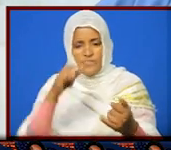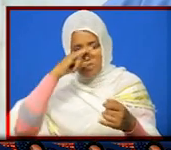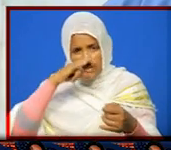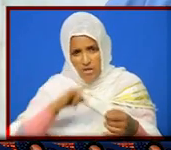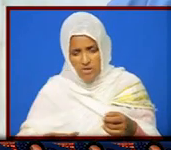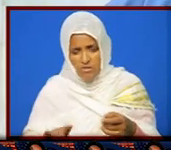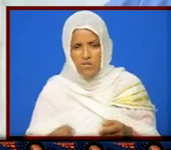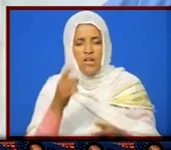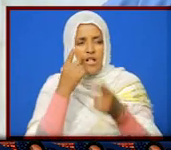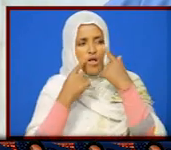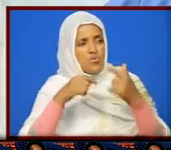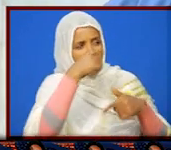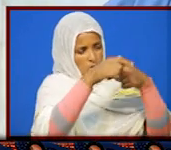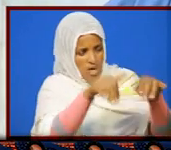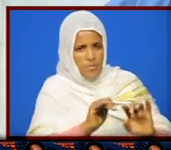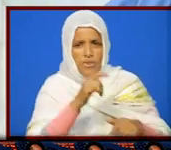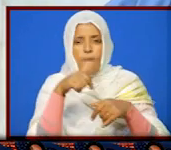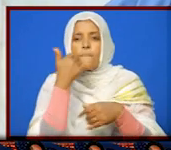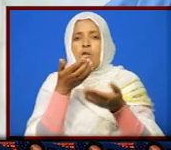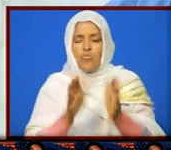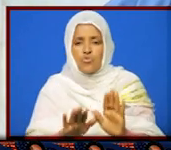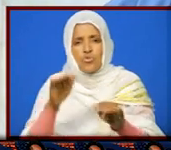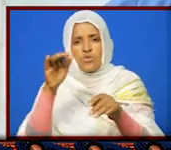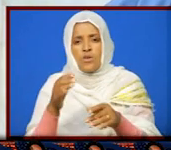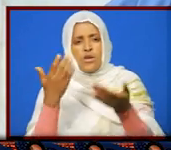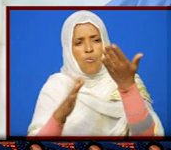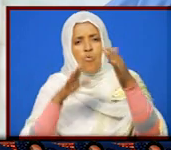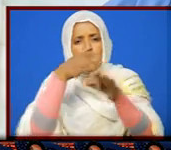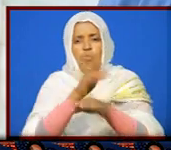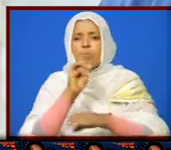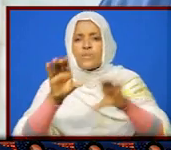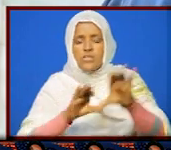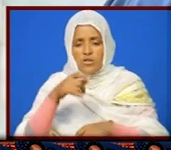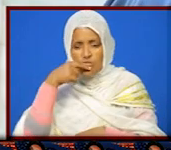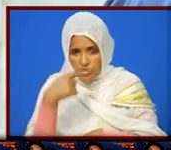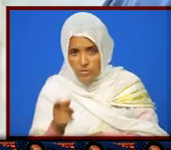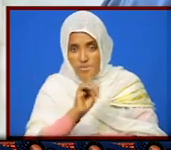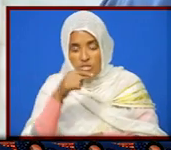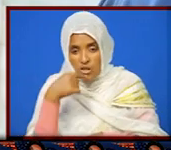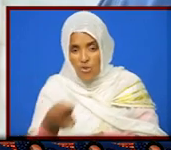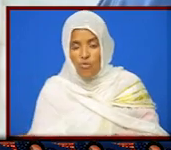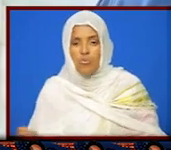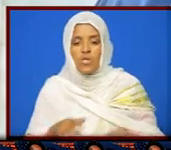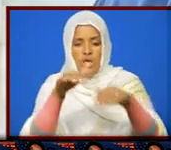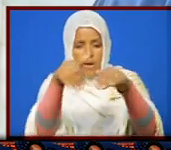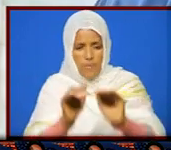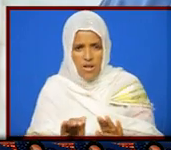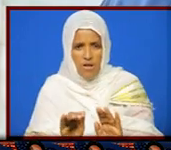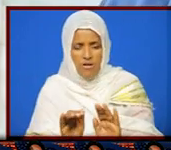የሚጠይቀው። ህፃናት እንዲው ለቅሶ ልሄድ ነው፣ ቀብር ልሄድ ነው፣ ማን ሙቶ እንትና ከሞተስ በኋላ ምንድን ነው የሚሆን ስትላቸው፣ ምንድን ነው